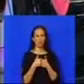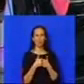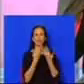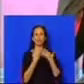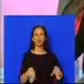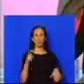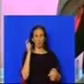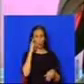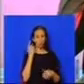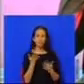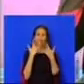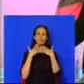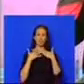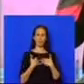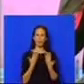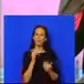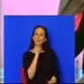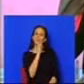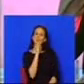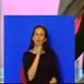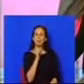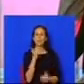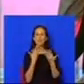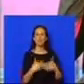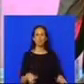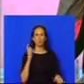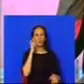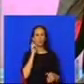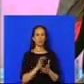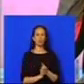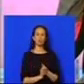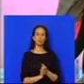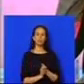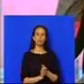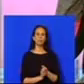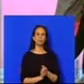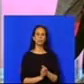מוחין. אז קודם כל תסביר לנו מה זה שיתוק מוחין. שיתוק מוחין זה